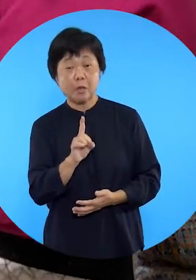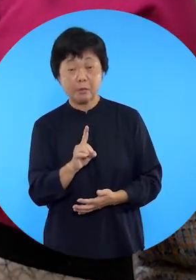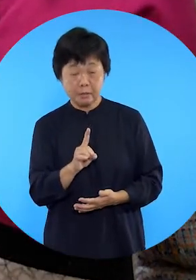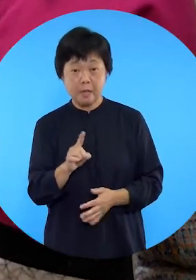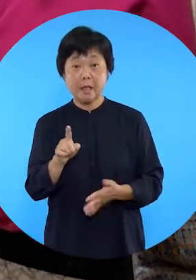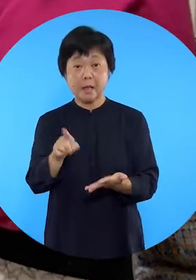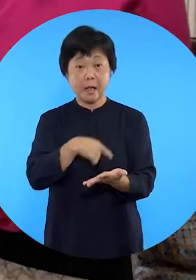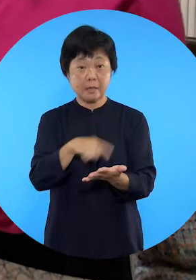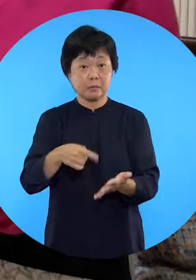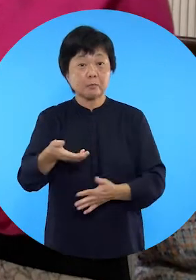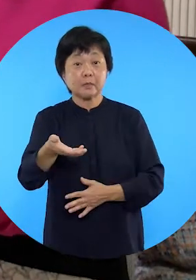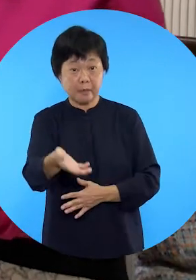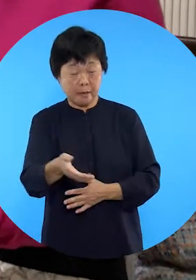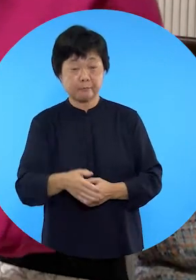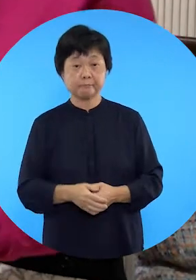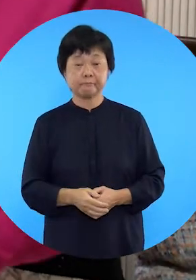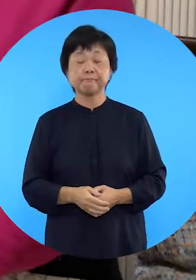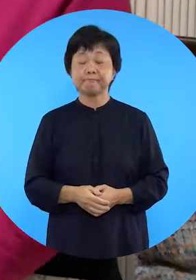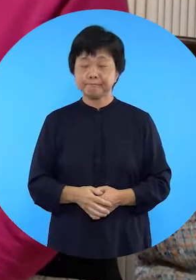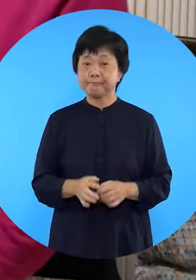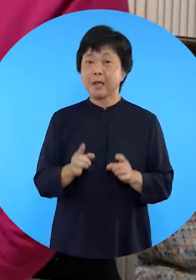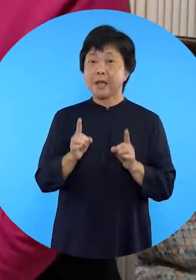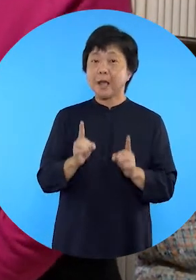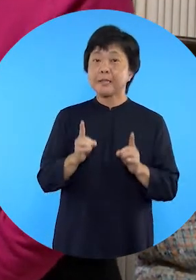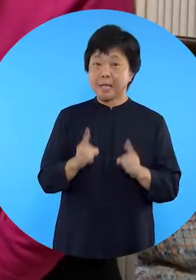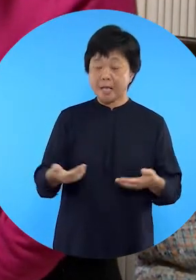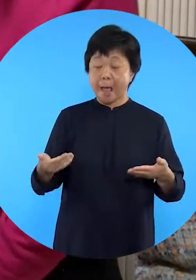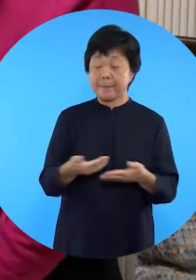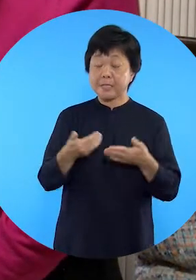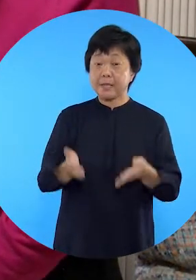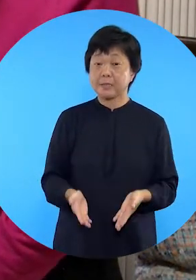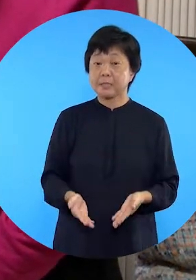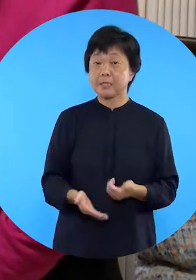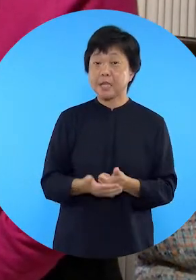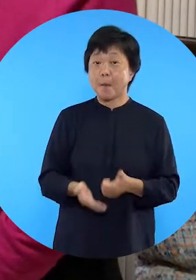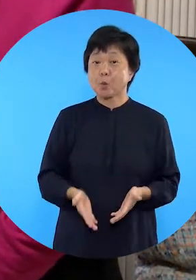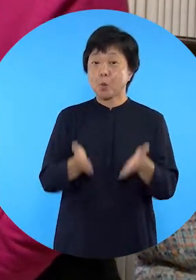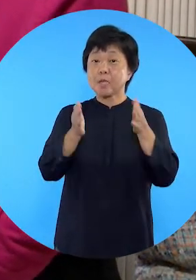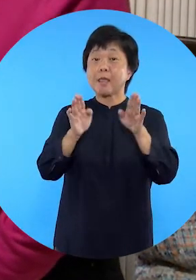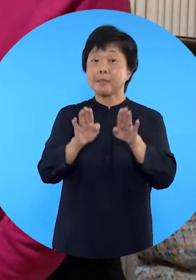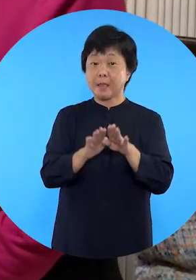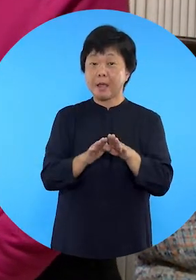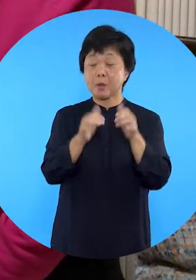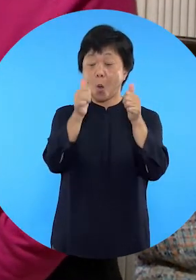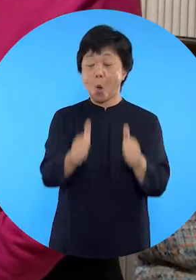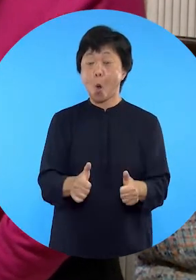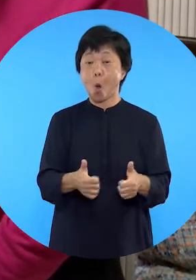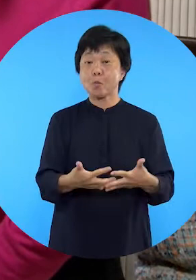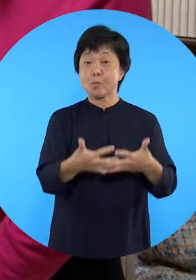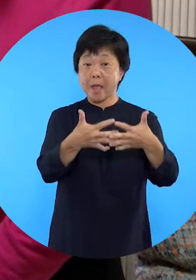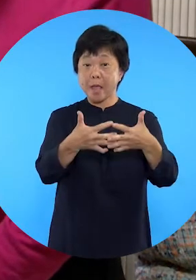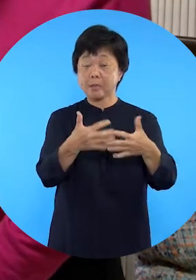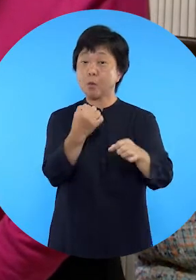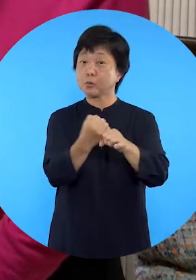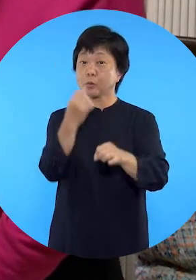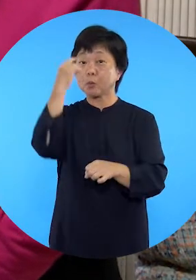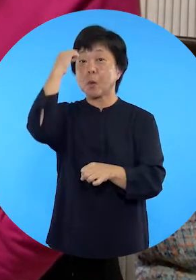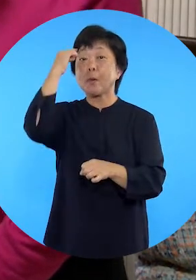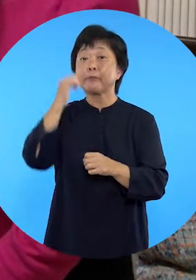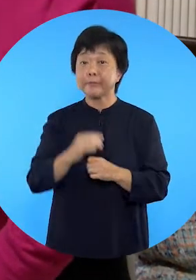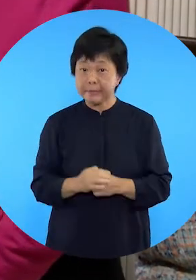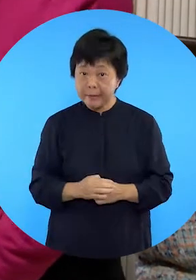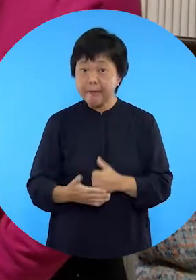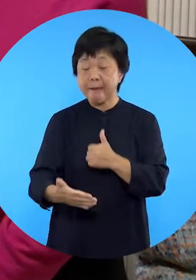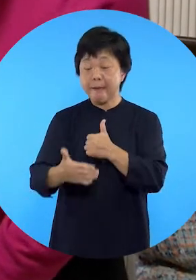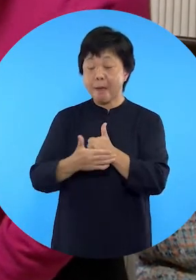安っていうのはどういうふうにして解決していったんですか？ まず練馬ビジネスサポートセンターに行って、ホームページを立ち上げようと